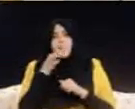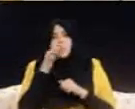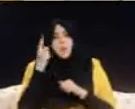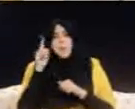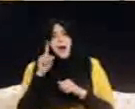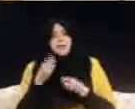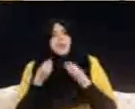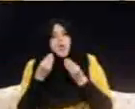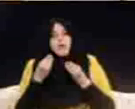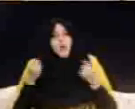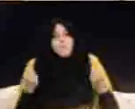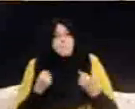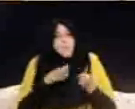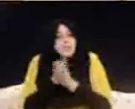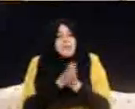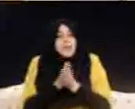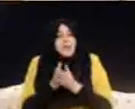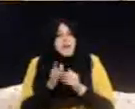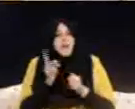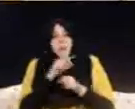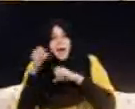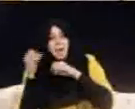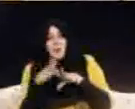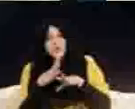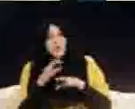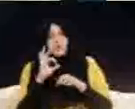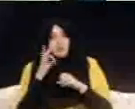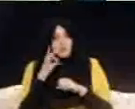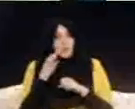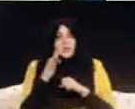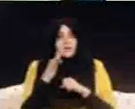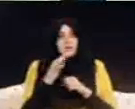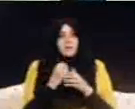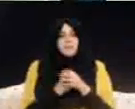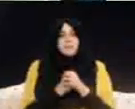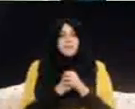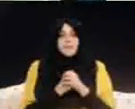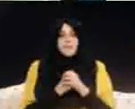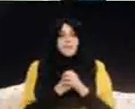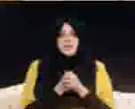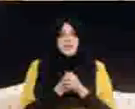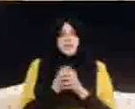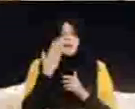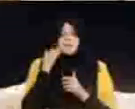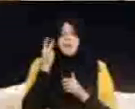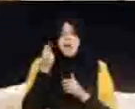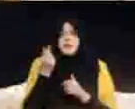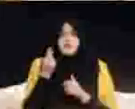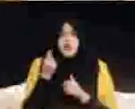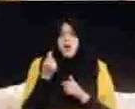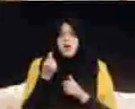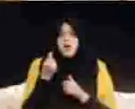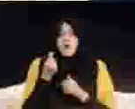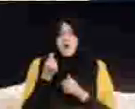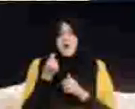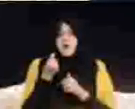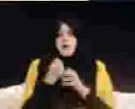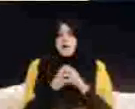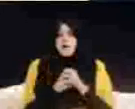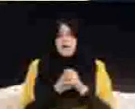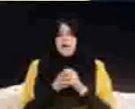المال كله. لا لا لا، لابد أن يتحرك. فالدراهم المال لازم هم